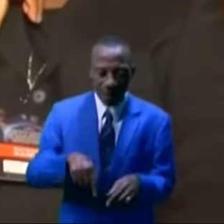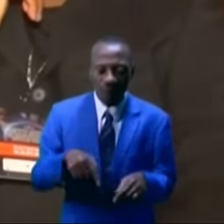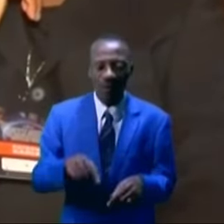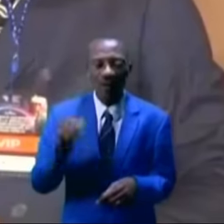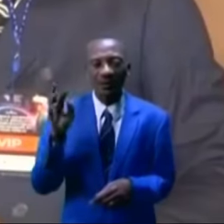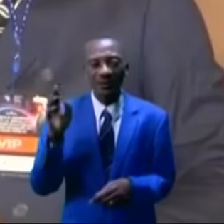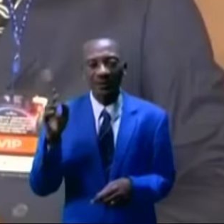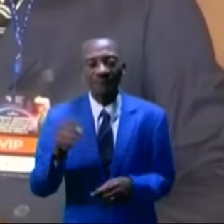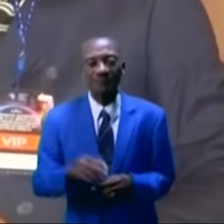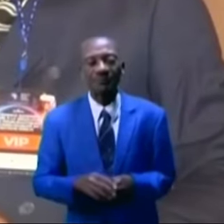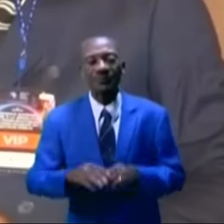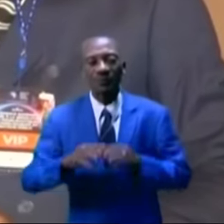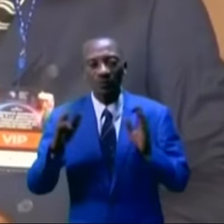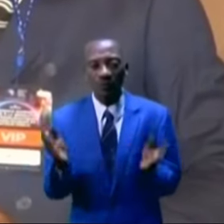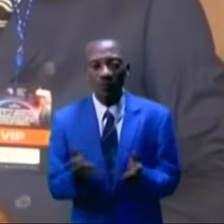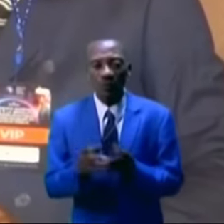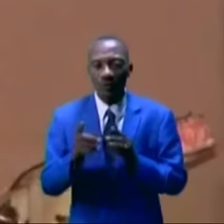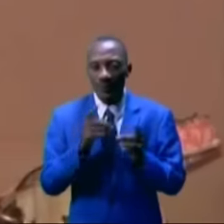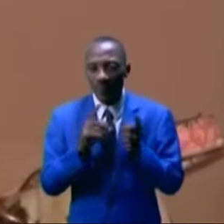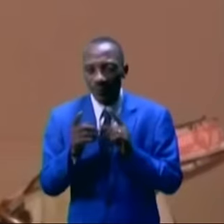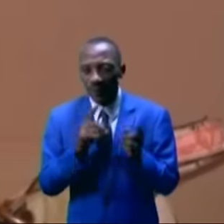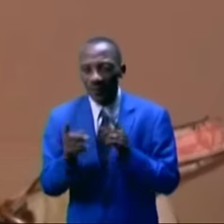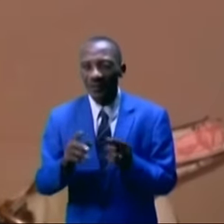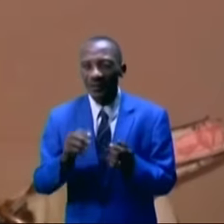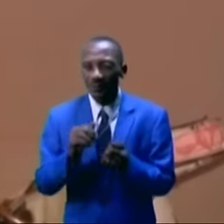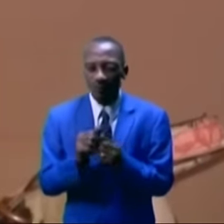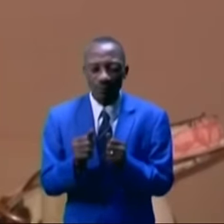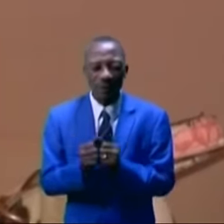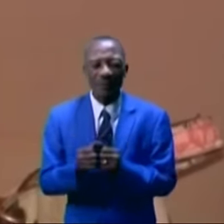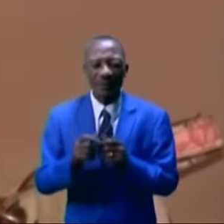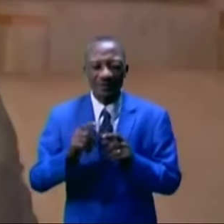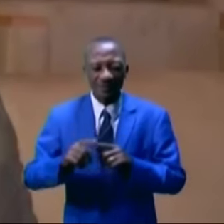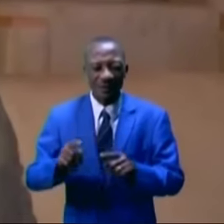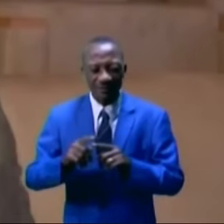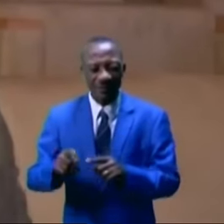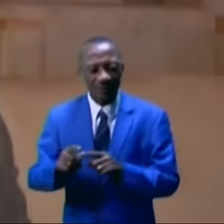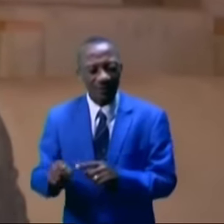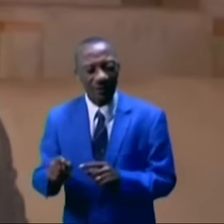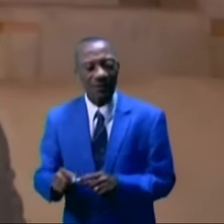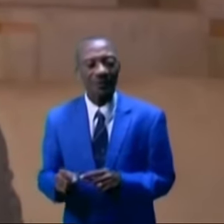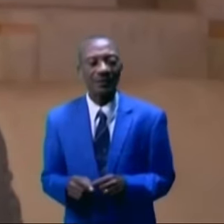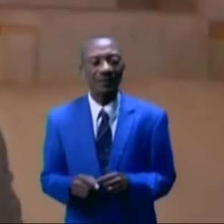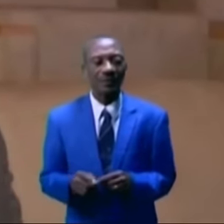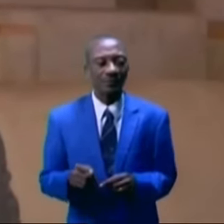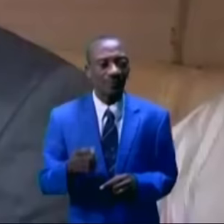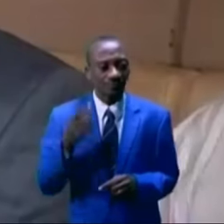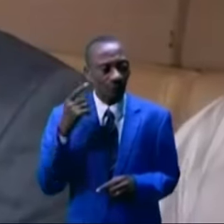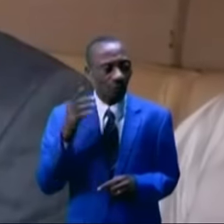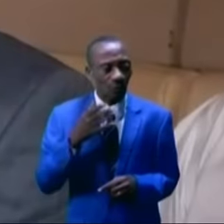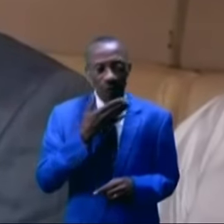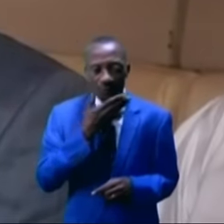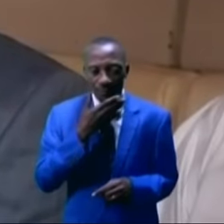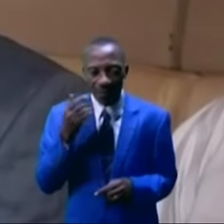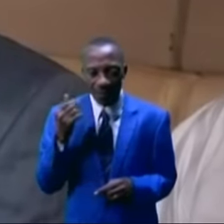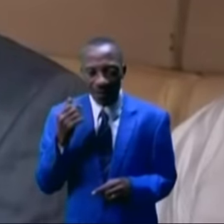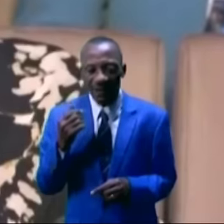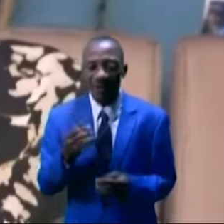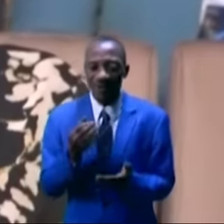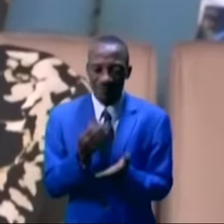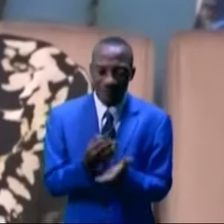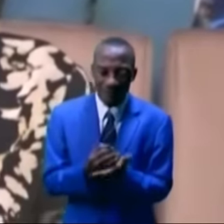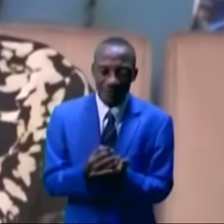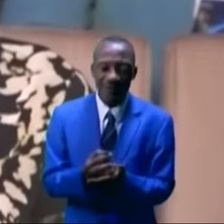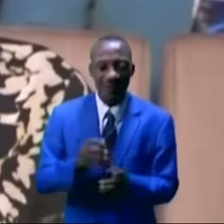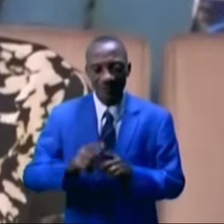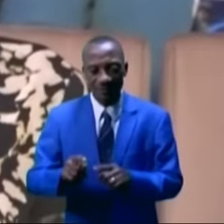potentiel des transformations de la FinTech en Afrique et des implications pour une meilleure inclusion financière et une croissance